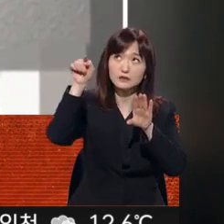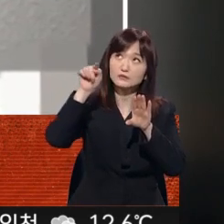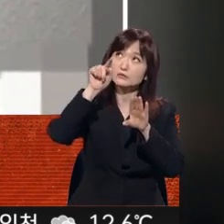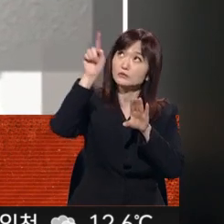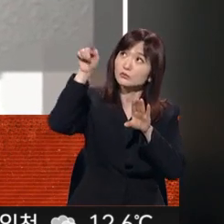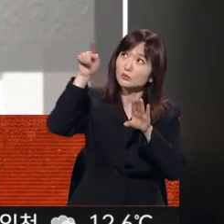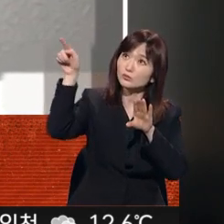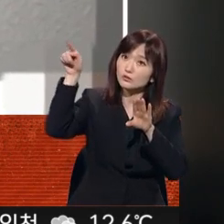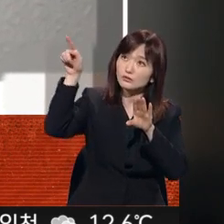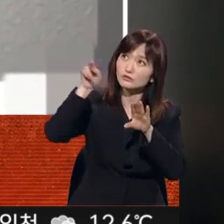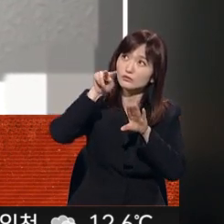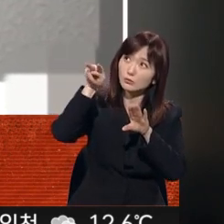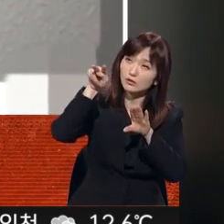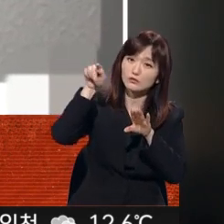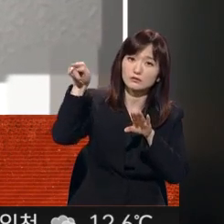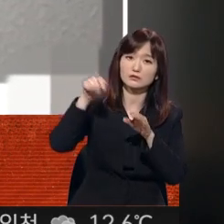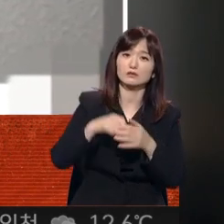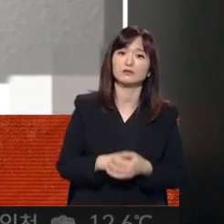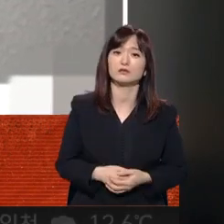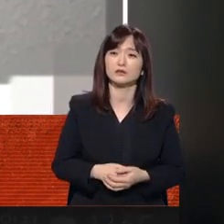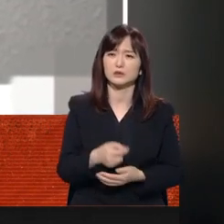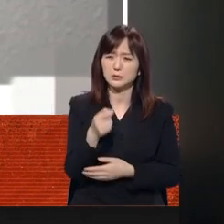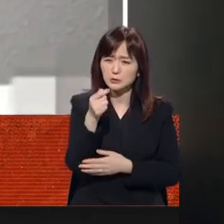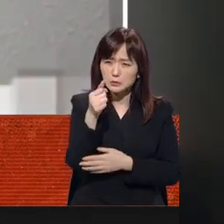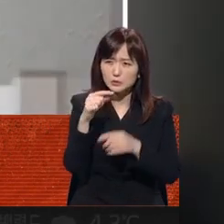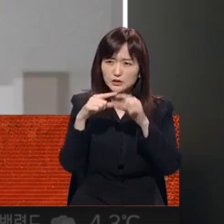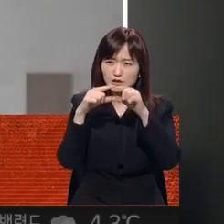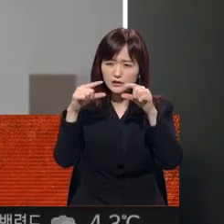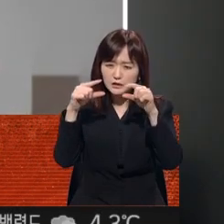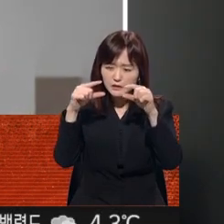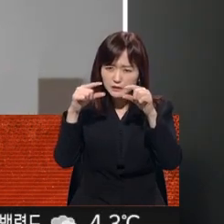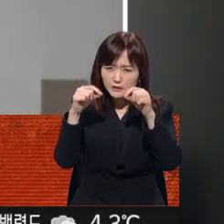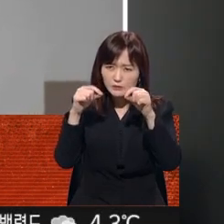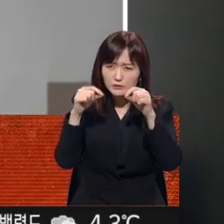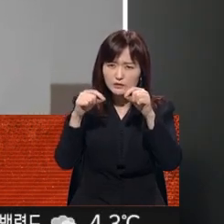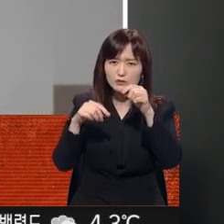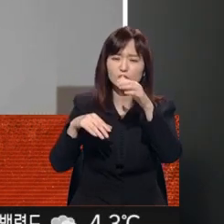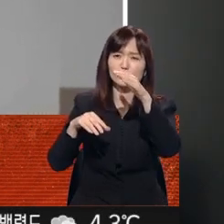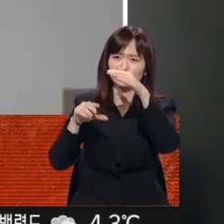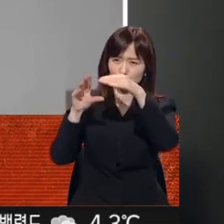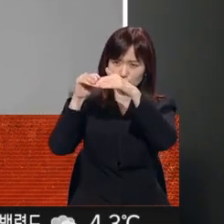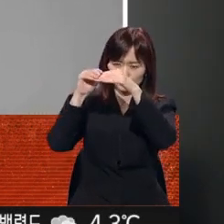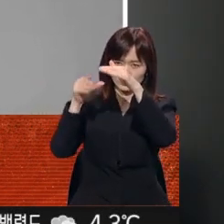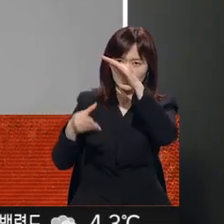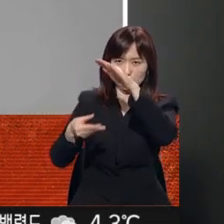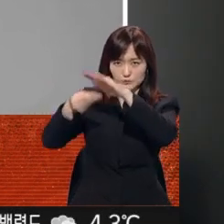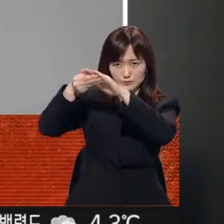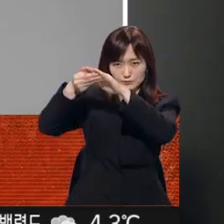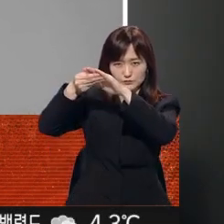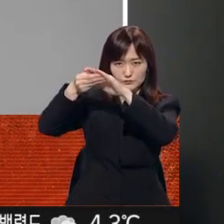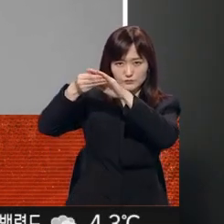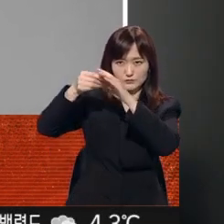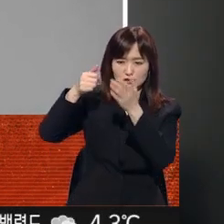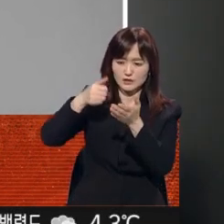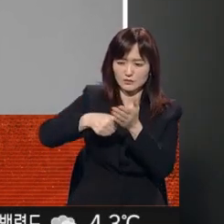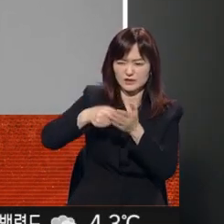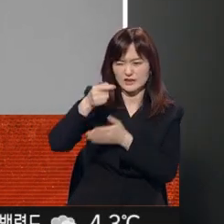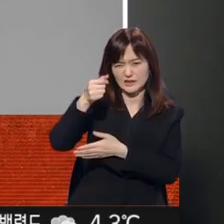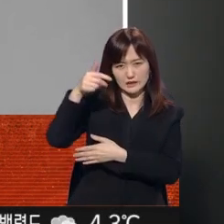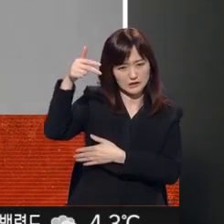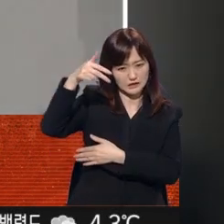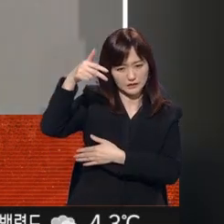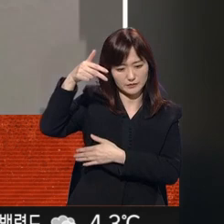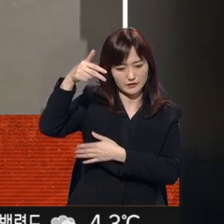이게 몇 개가 그려져 있었고요 여기에 더해서 자꾸 네모난 저 검은 물체도 붙어 있었던 겁니다이 물체가 소형 카메라로 추정이 되긴